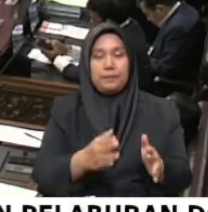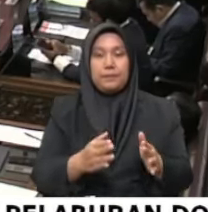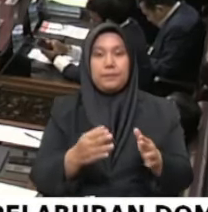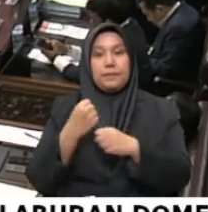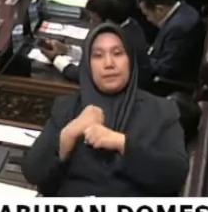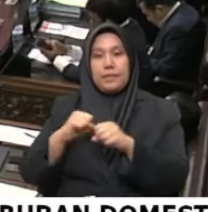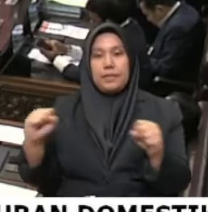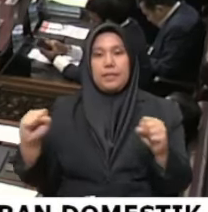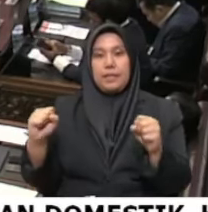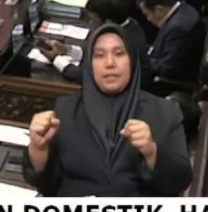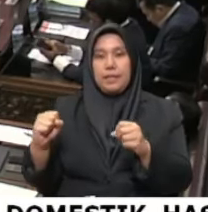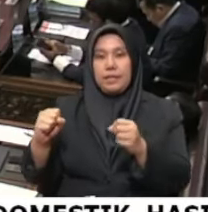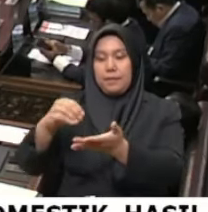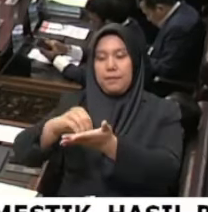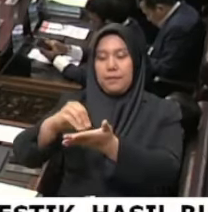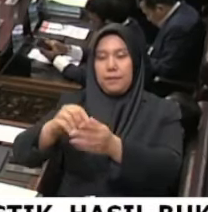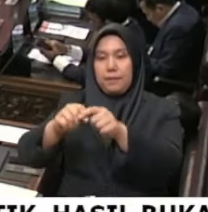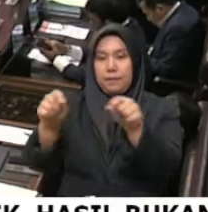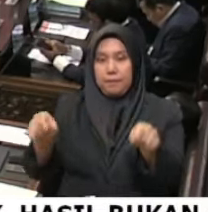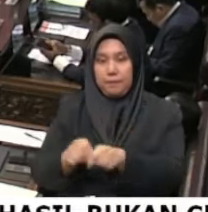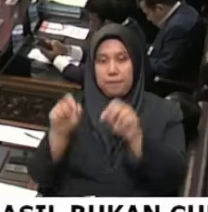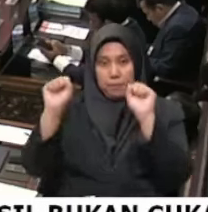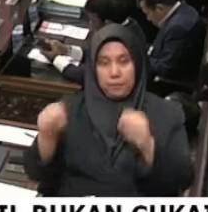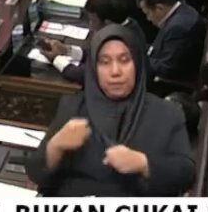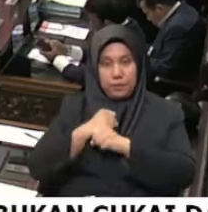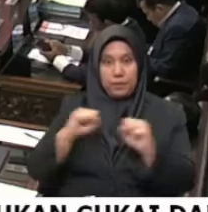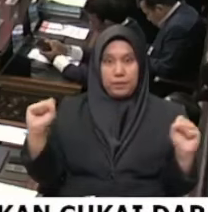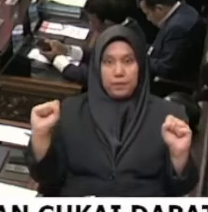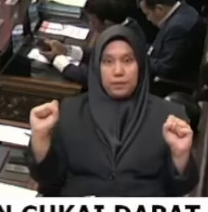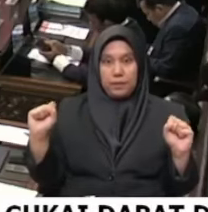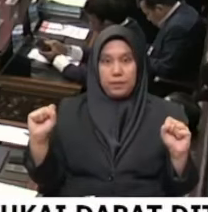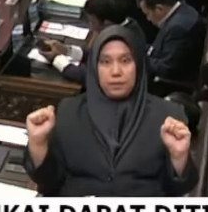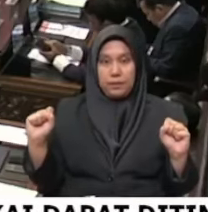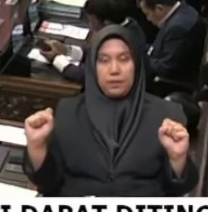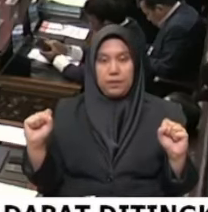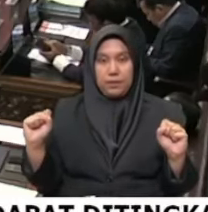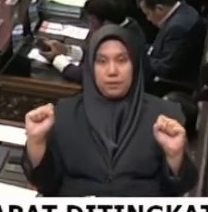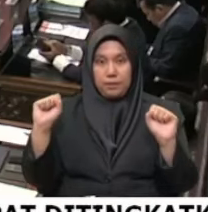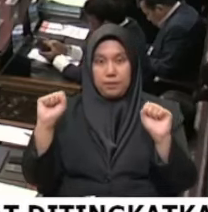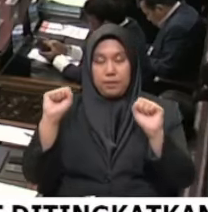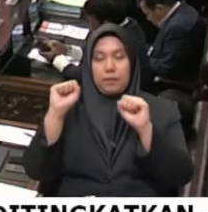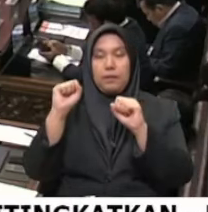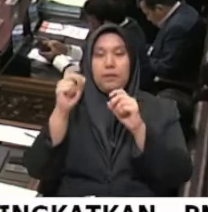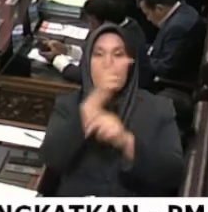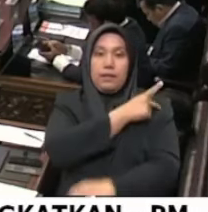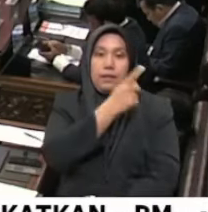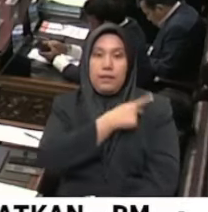bolehkah disegerakan klinik yang statistik tadi kah? Terima kasih.